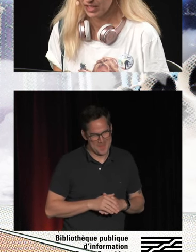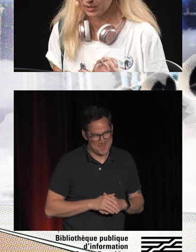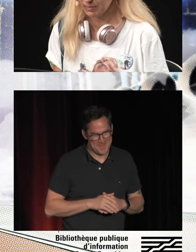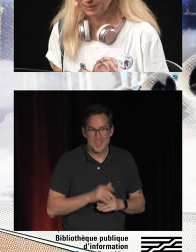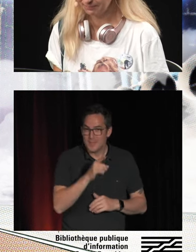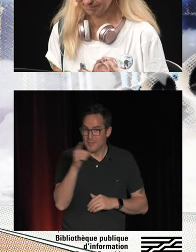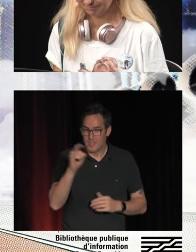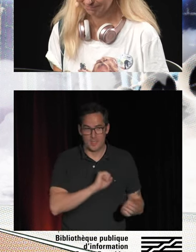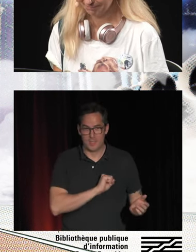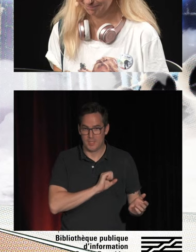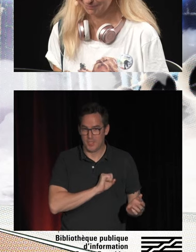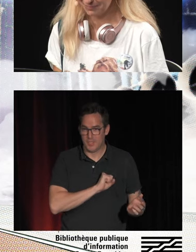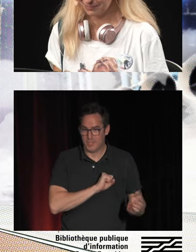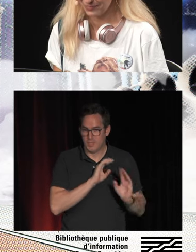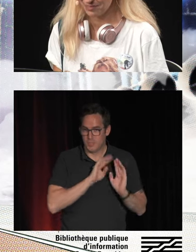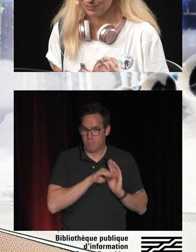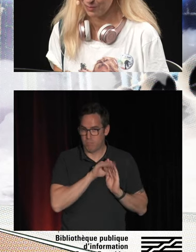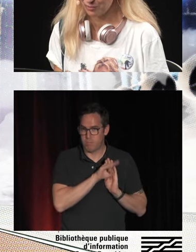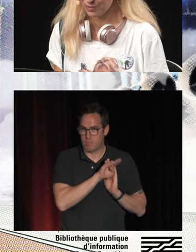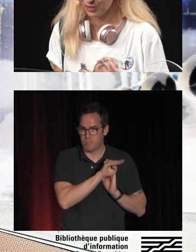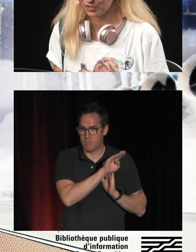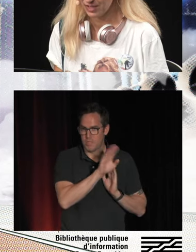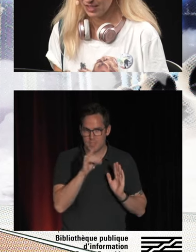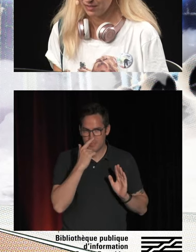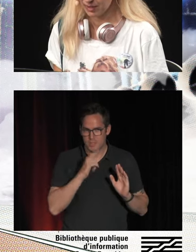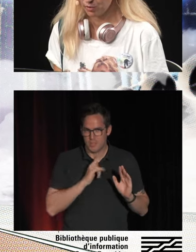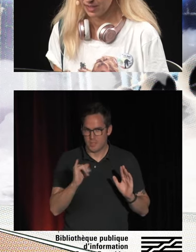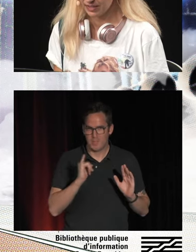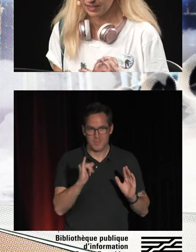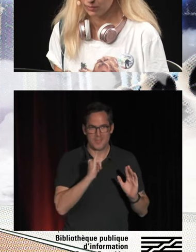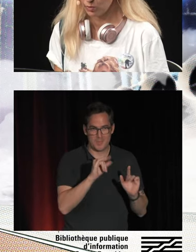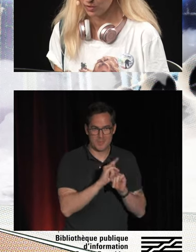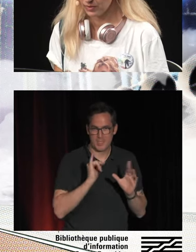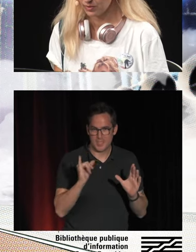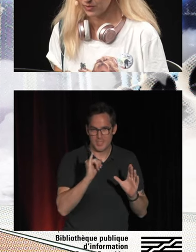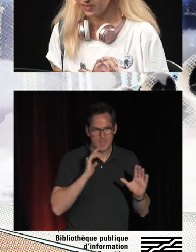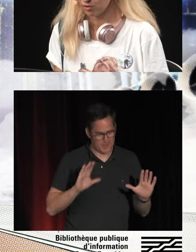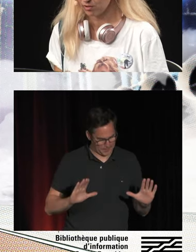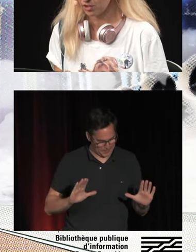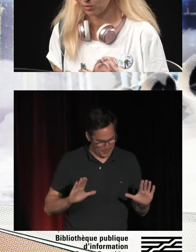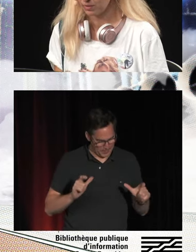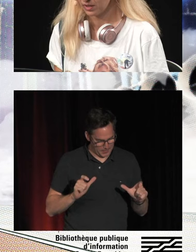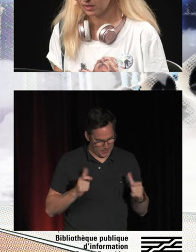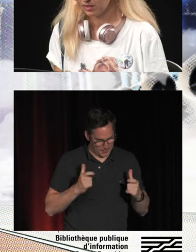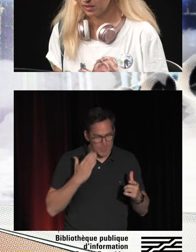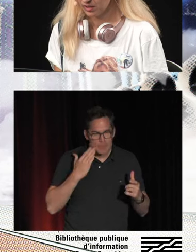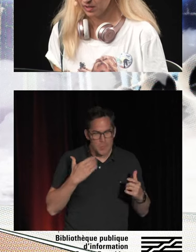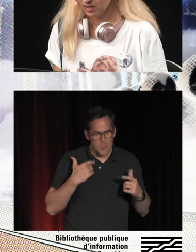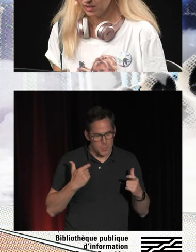Vous aussi, vous avez le cœur qui bat? Ça va, au moins je me sens moins seule. Vraiment, je vais aller très doucement parce que si ça change, j'ai trop